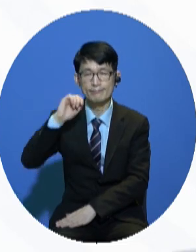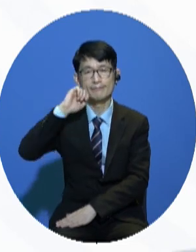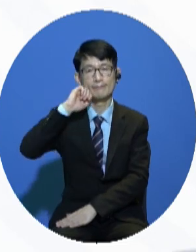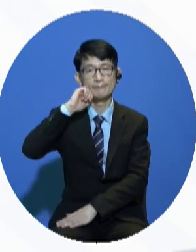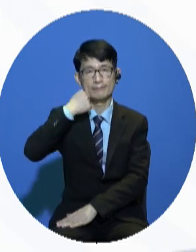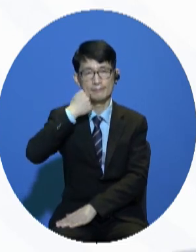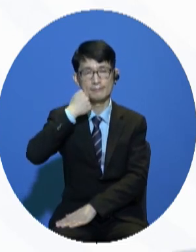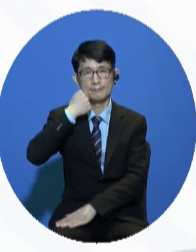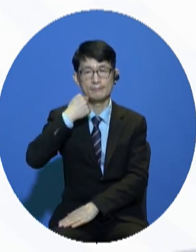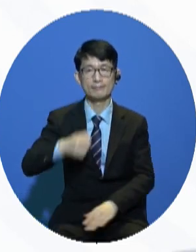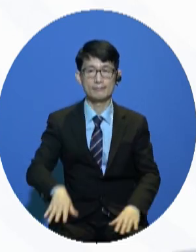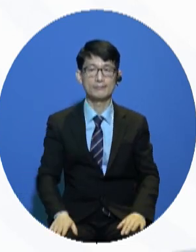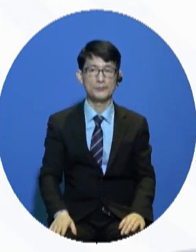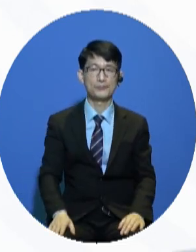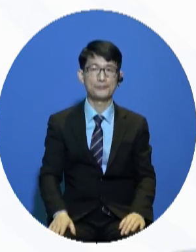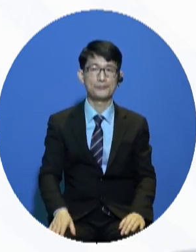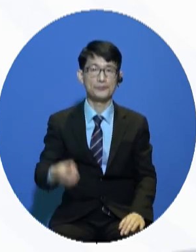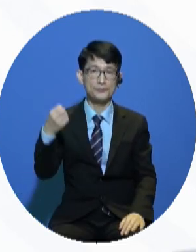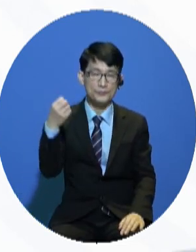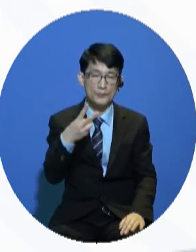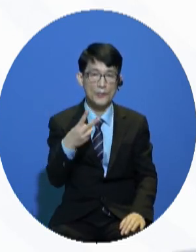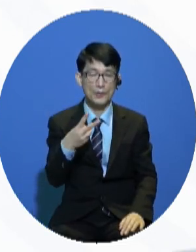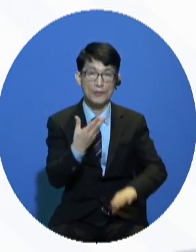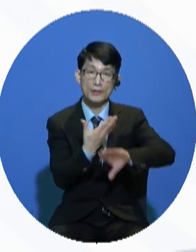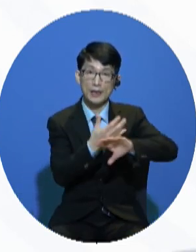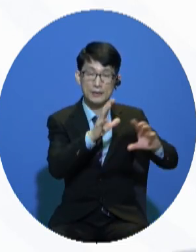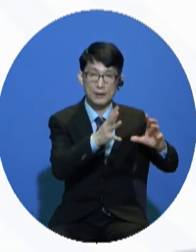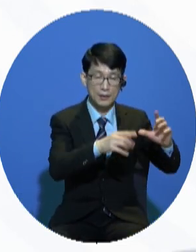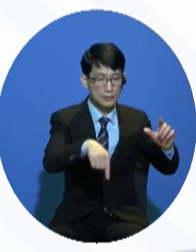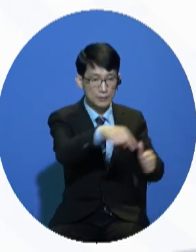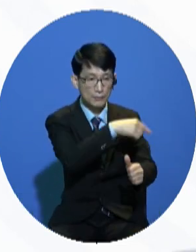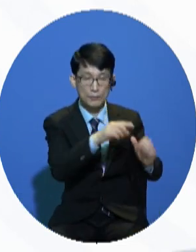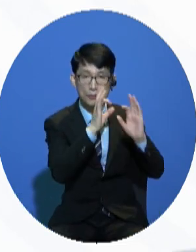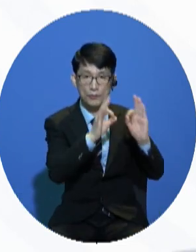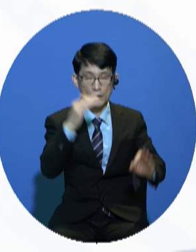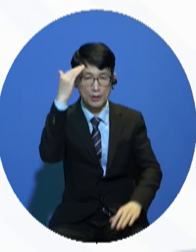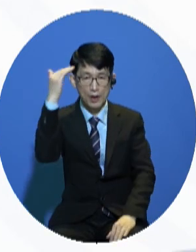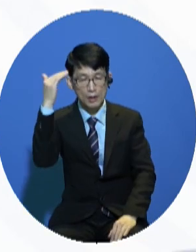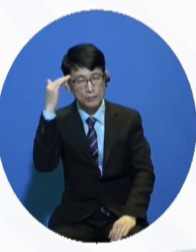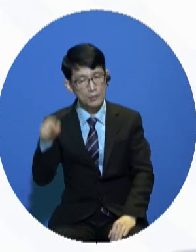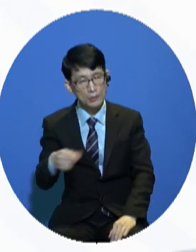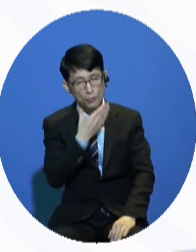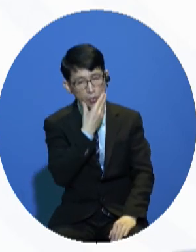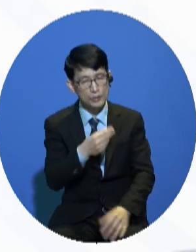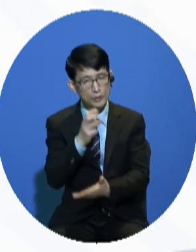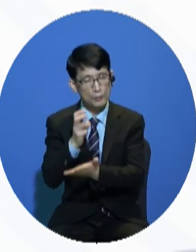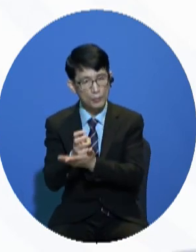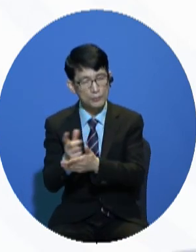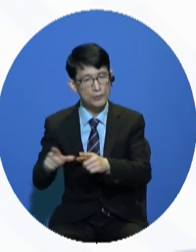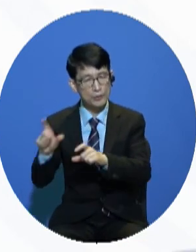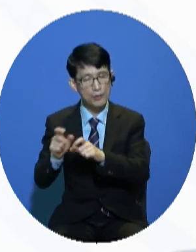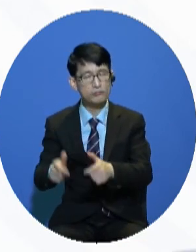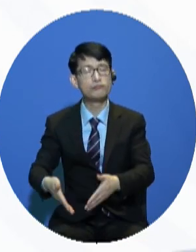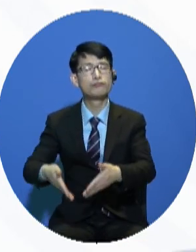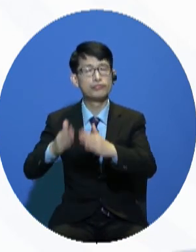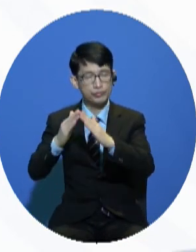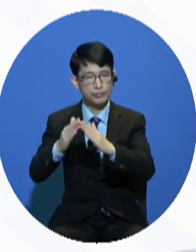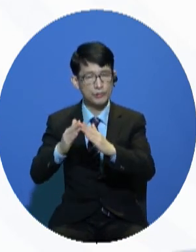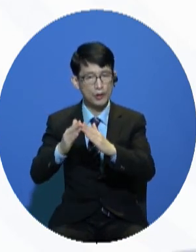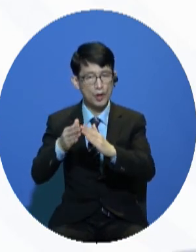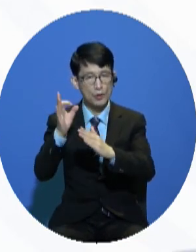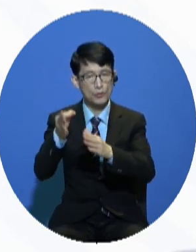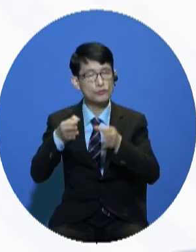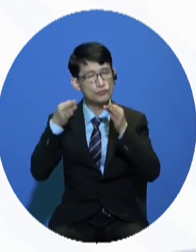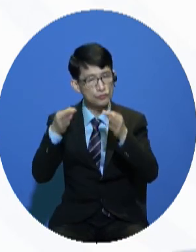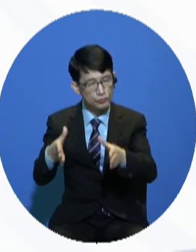기대하기 어렵다고 생각합니다. 그리고 해외의 여러 가지 사례를 봤을 때 우리나라는 좀 더 많은 복지 재정을 투입해서 정말 필요한 서비스를 필요한